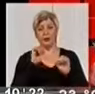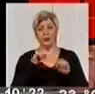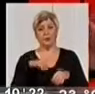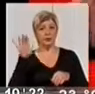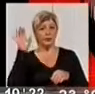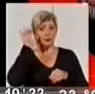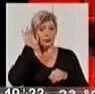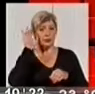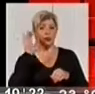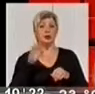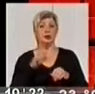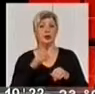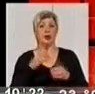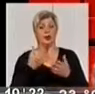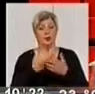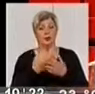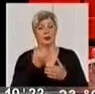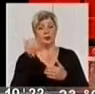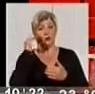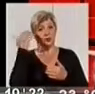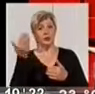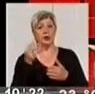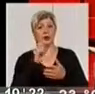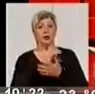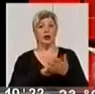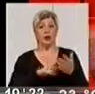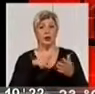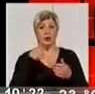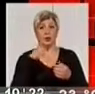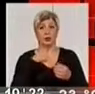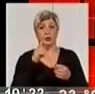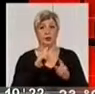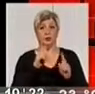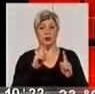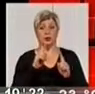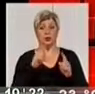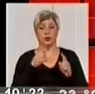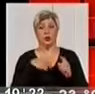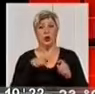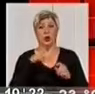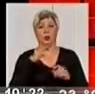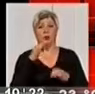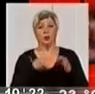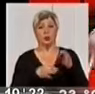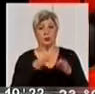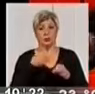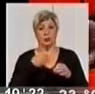дослухаємо. Але от він далі говорить, що у нас по суду на вчорашній день був закритий